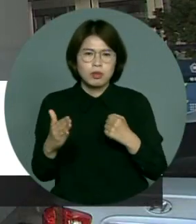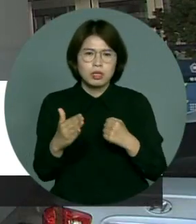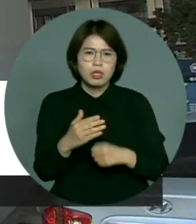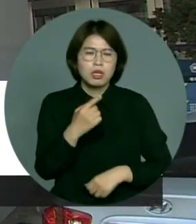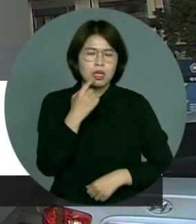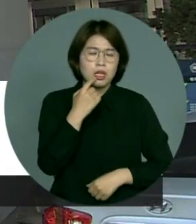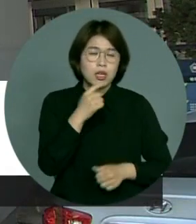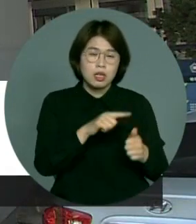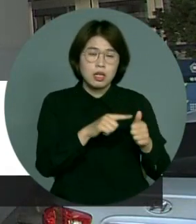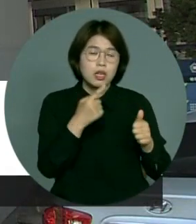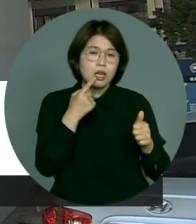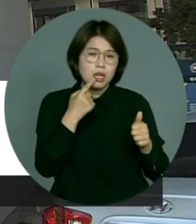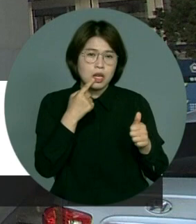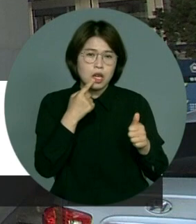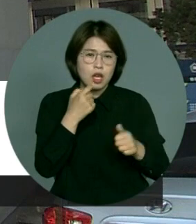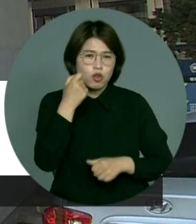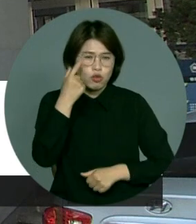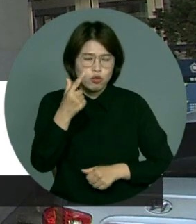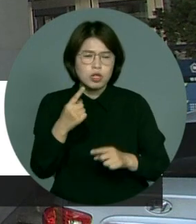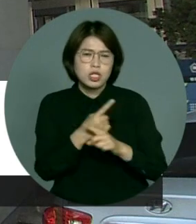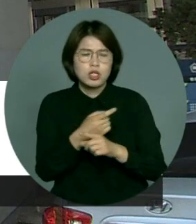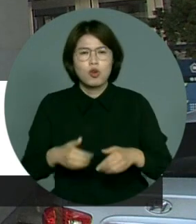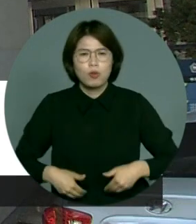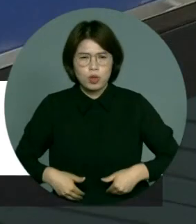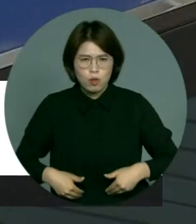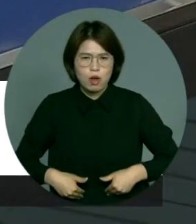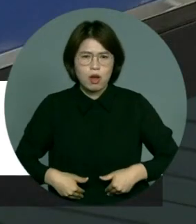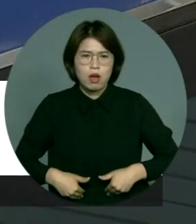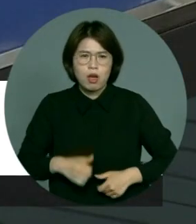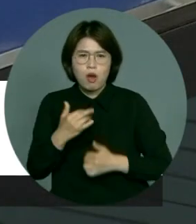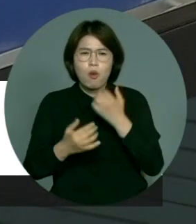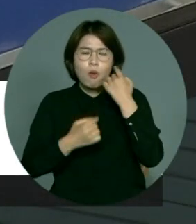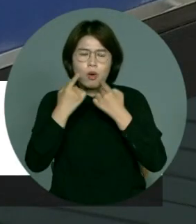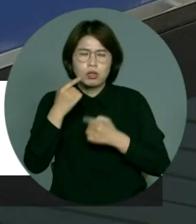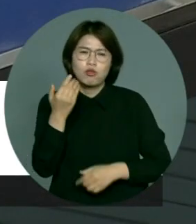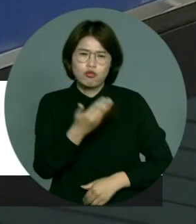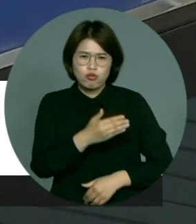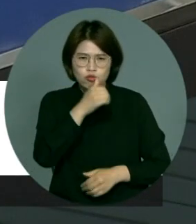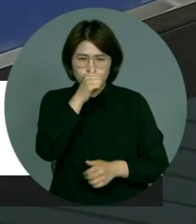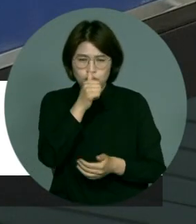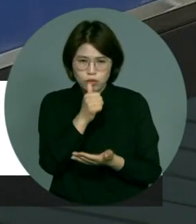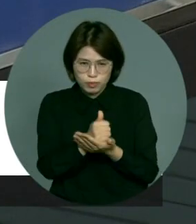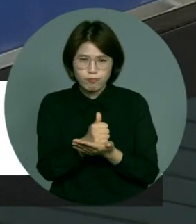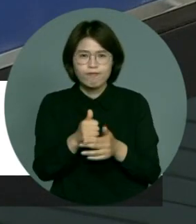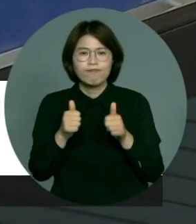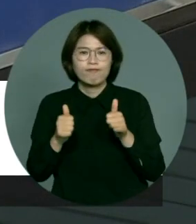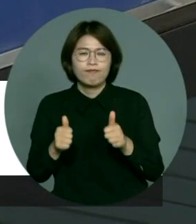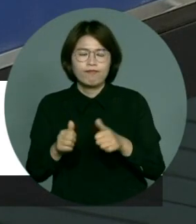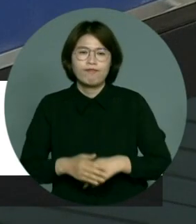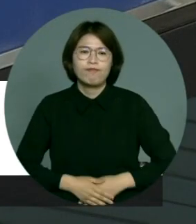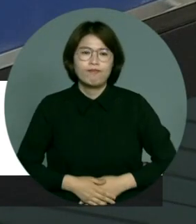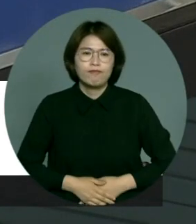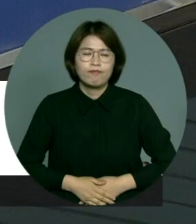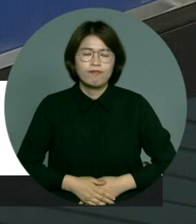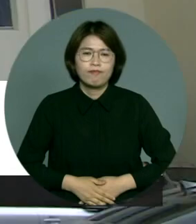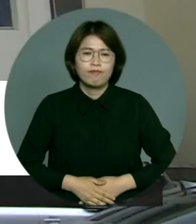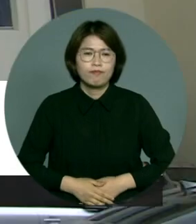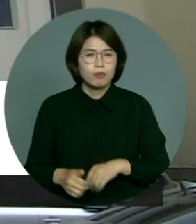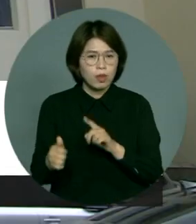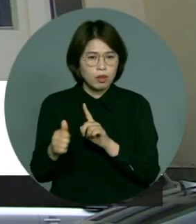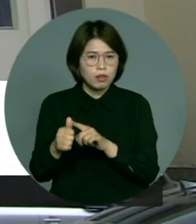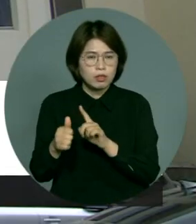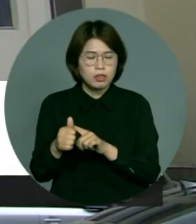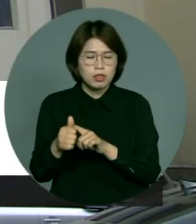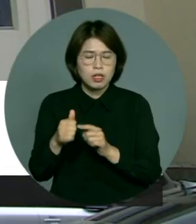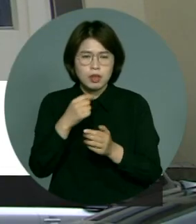아랜 입술에 6개월 이상 걸리는 교정 수술이 필요한 화상을 입힌 혐의로 기소됐습니다 김형오 판사는 a 씨가